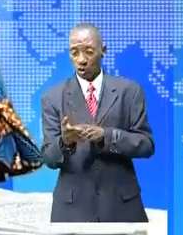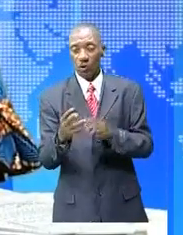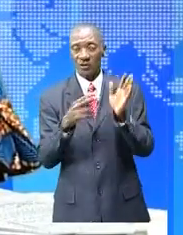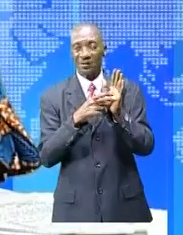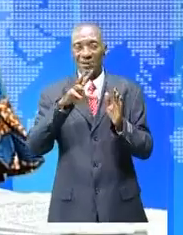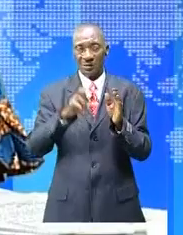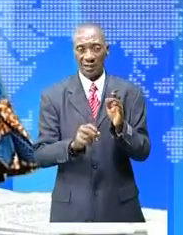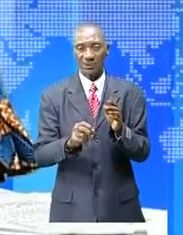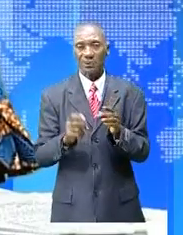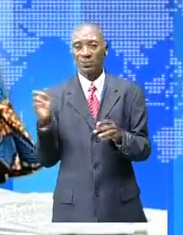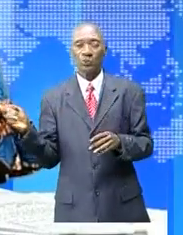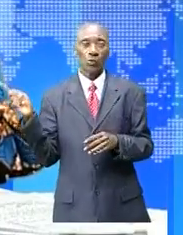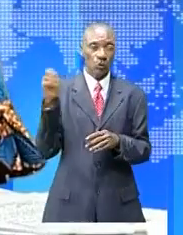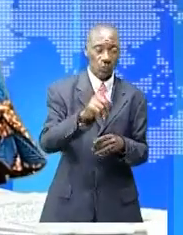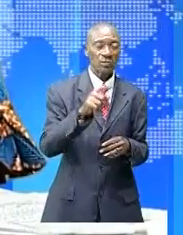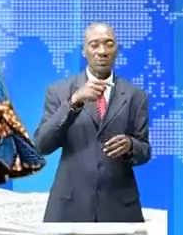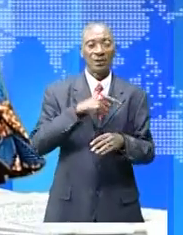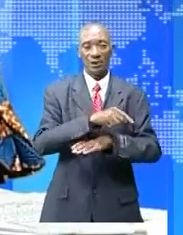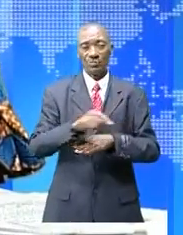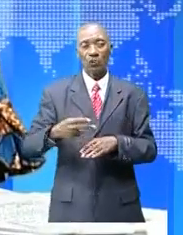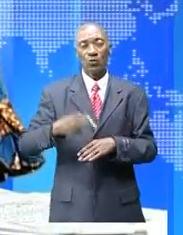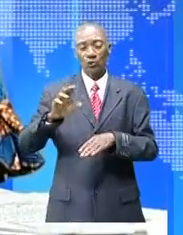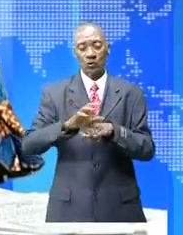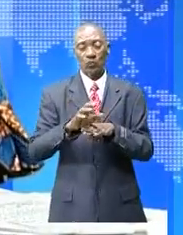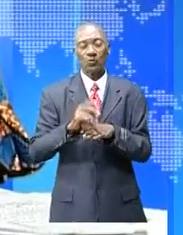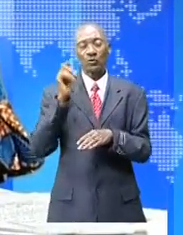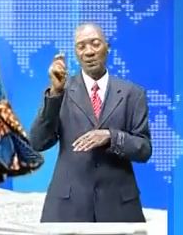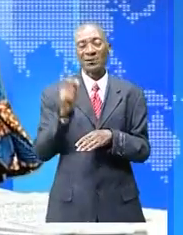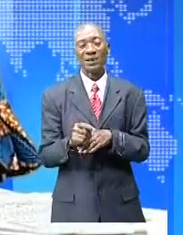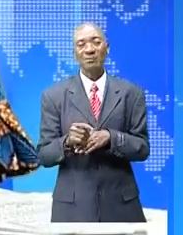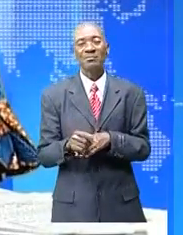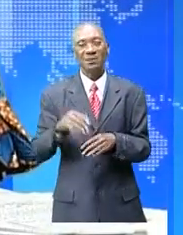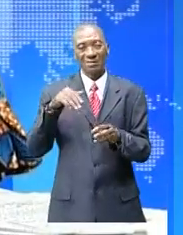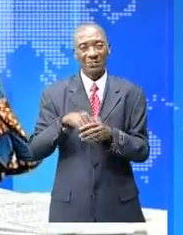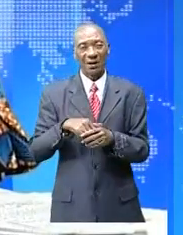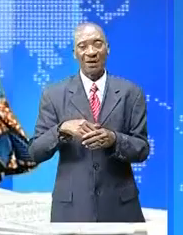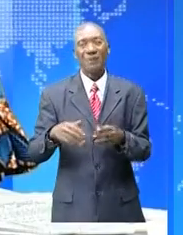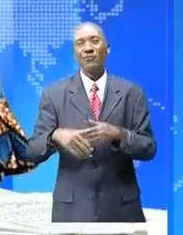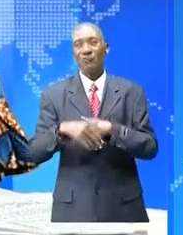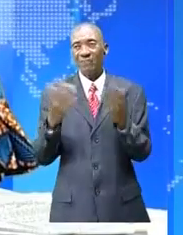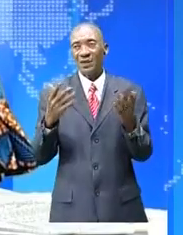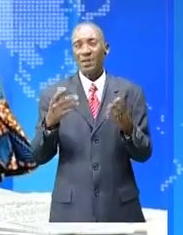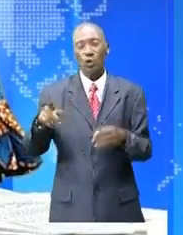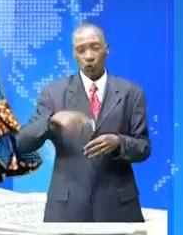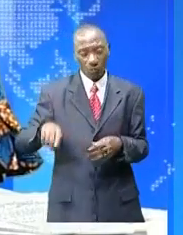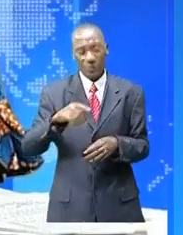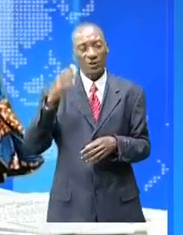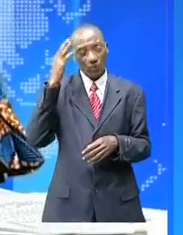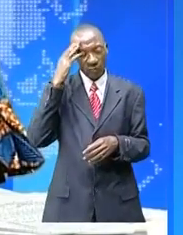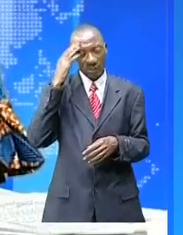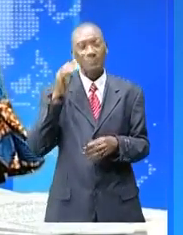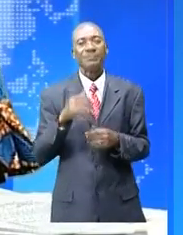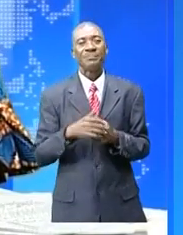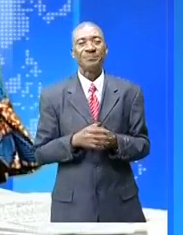la Haute Cour militaire, sise au croisement des avenues des Bâtonniers et Pumbu dans la commune de la Gombe, au niveau